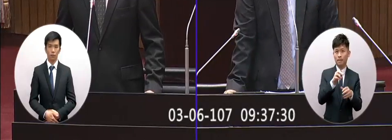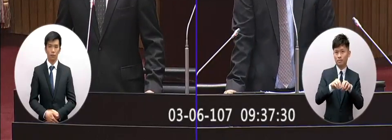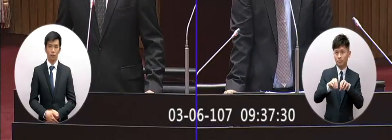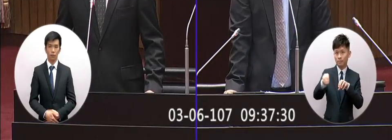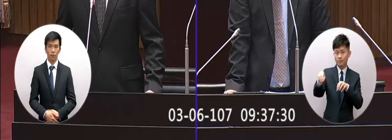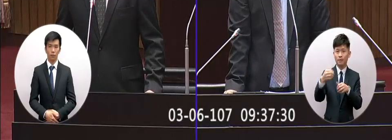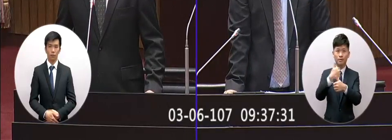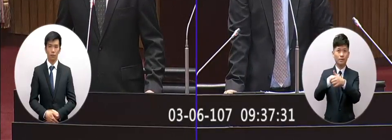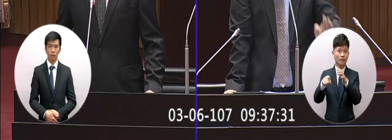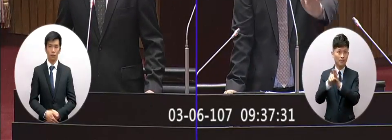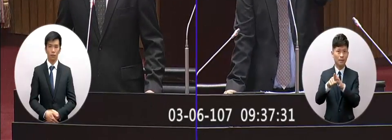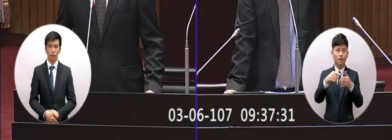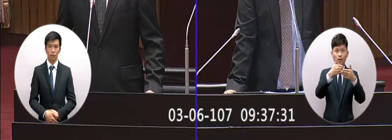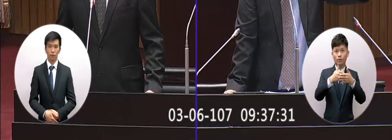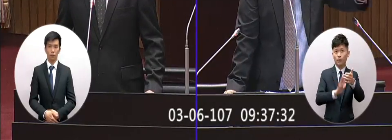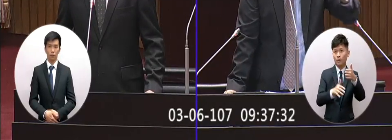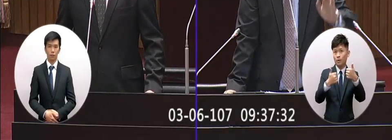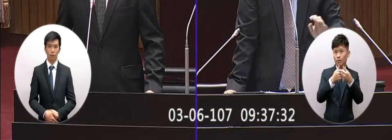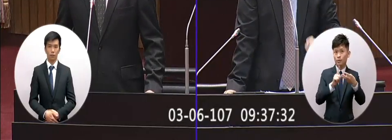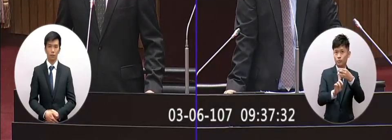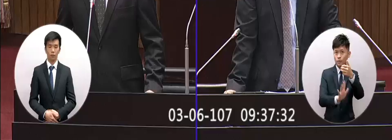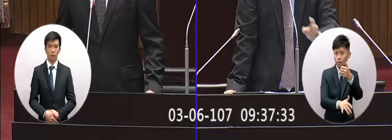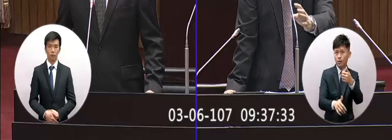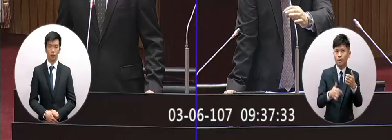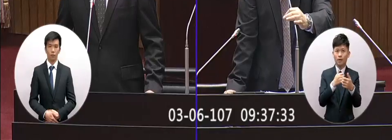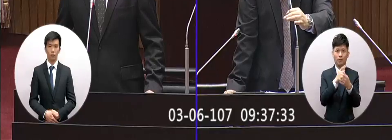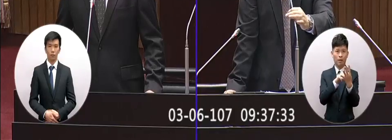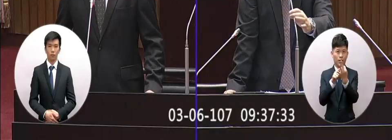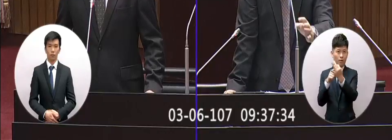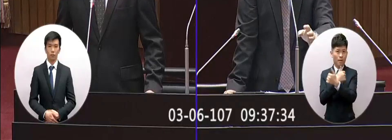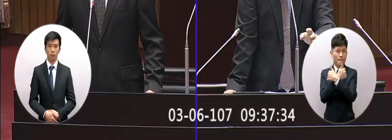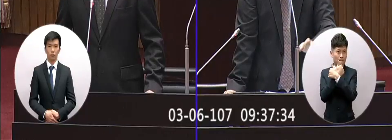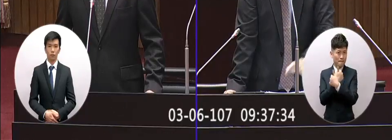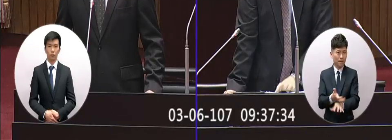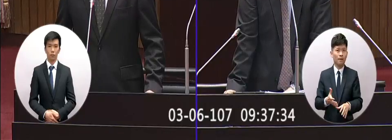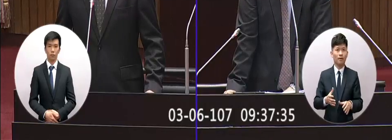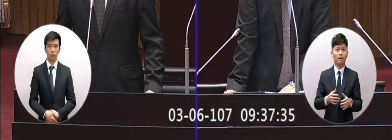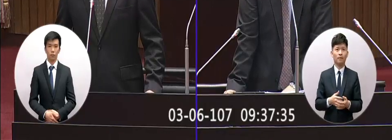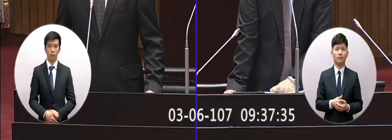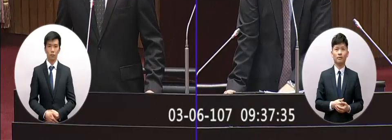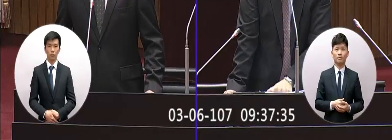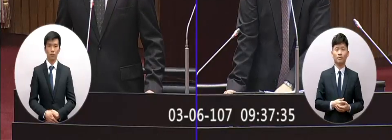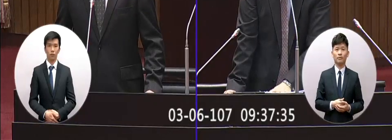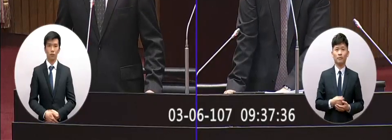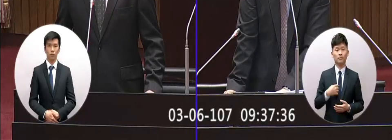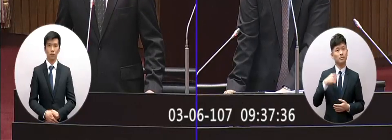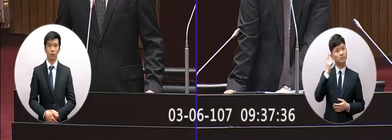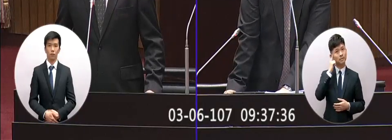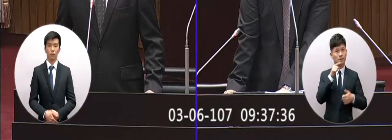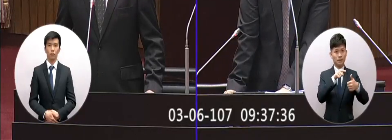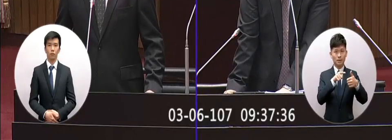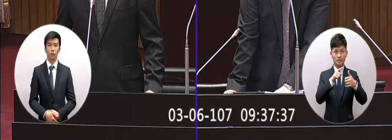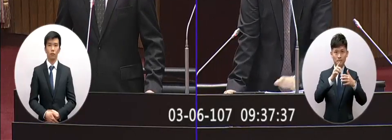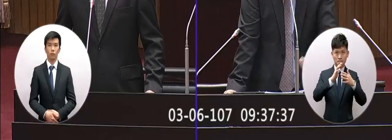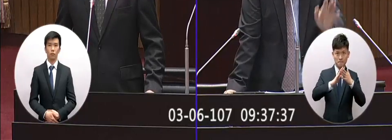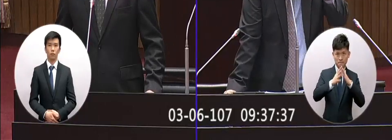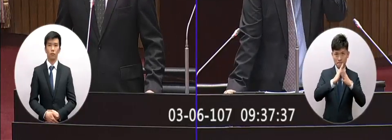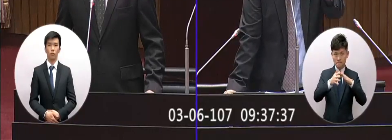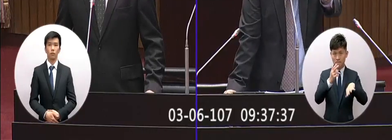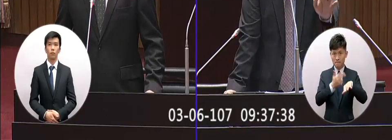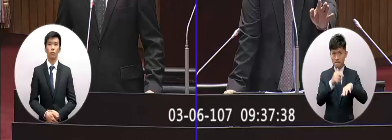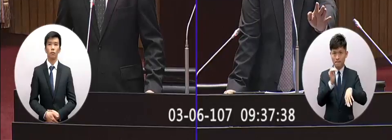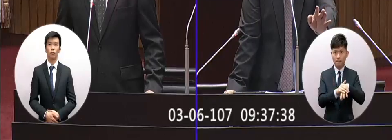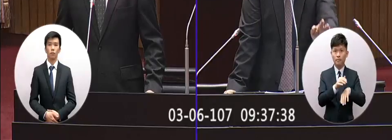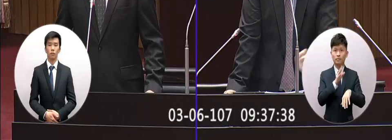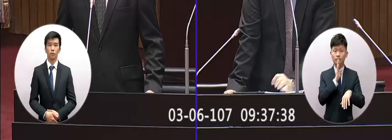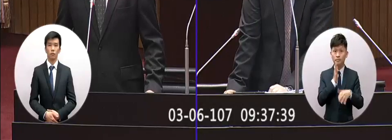委。国家安全会议的这个秘书长，所以我认为你是一个善战者。我们必须求